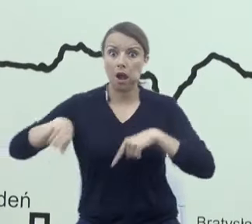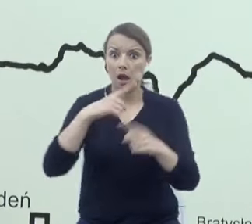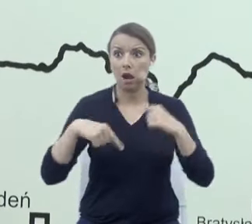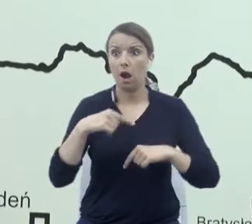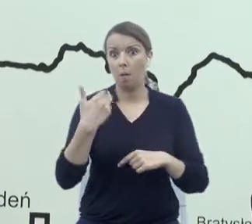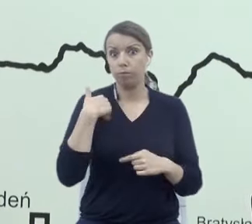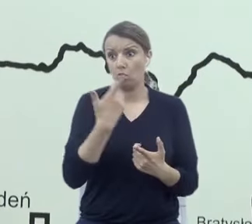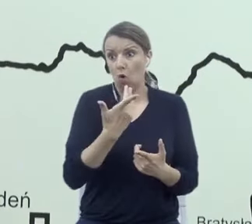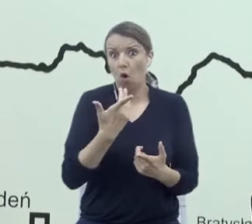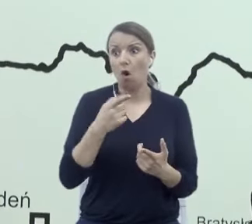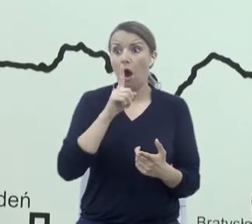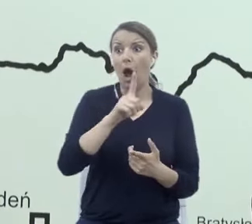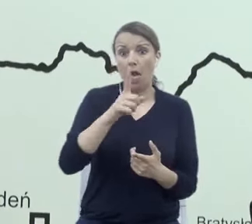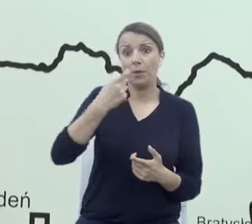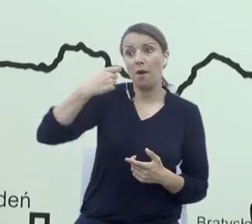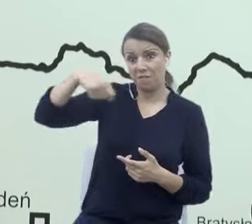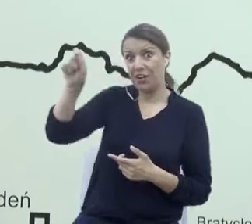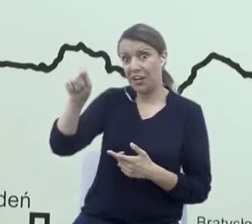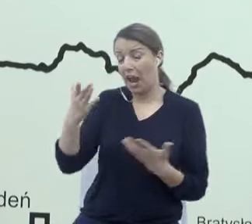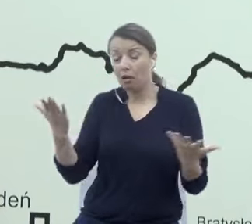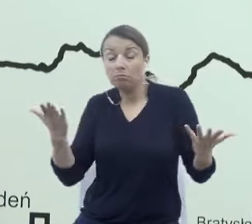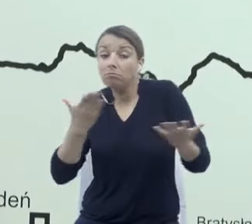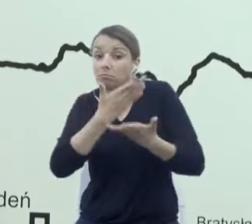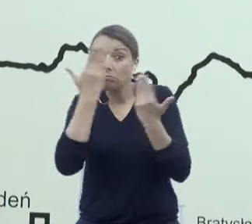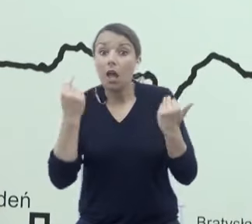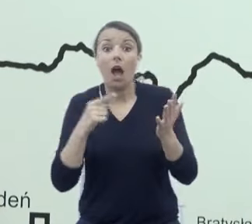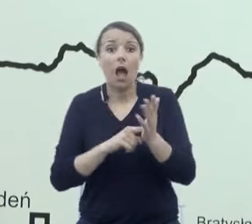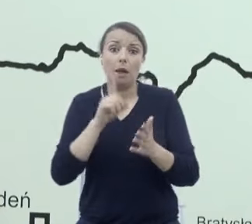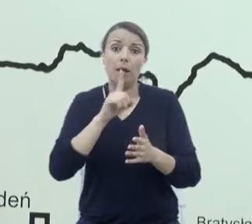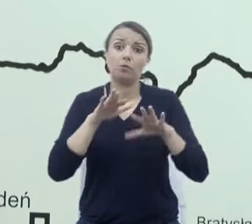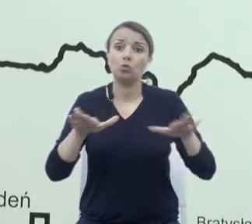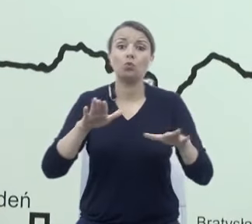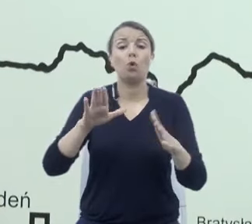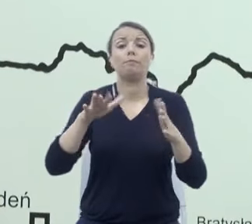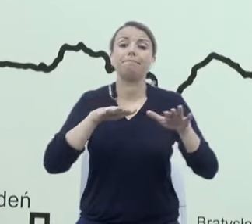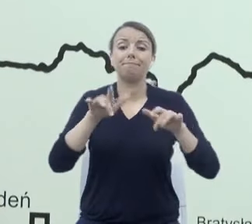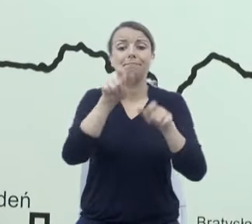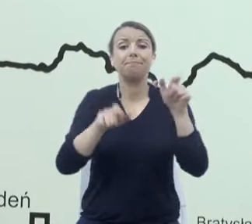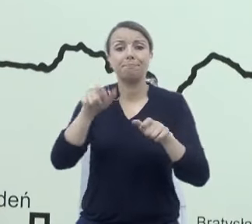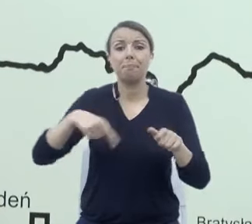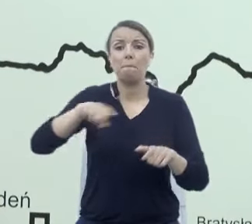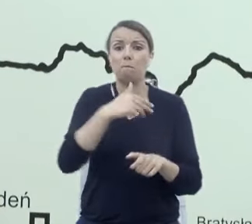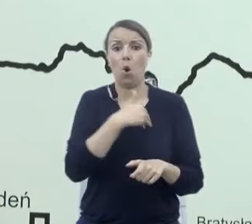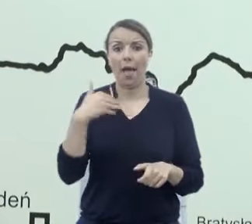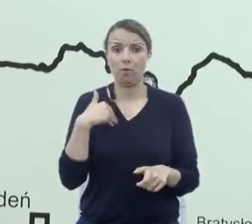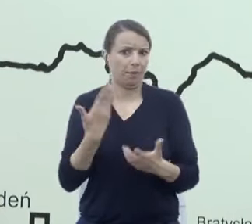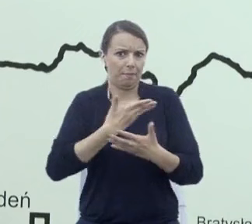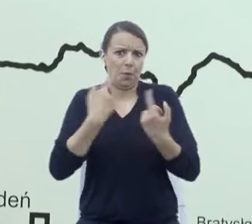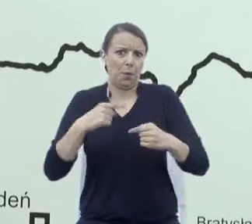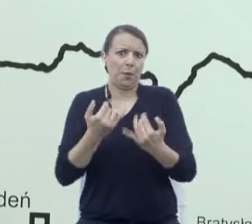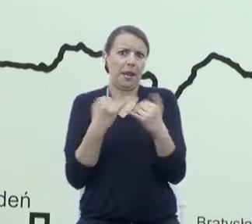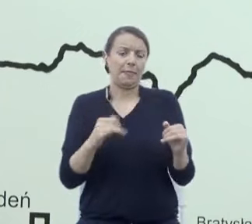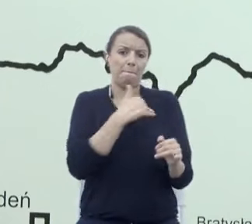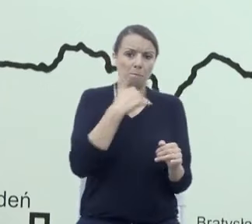jest, że sporo miejscowych Polaków, a tam nie było innych mniejszości, a my tylko Polacy i Żydzi, no ten Bardoń właśnie był też Polakiem